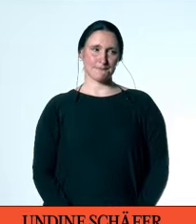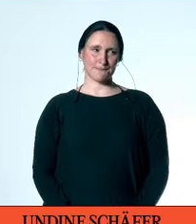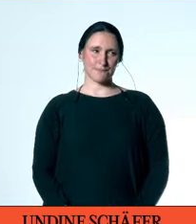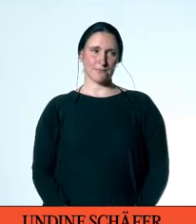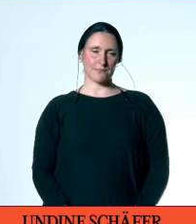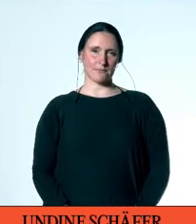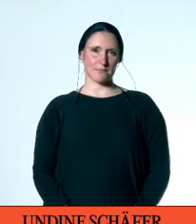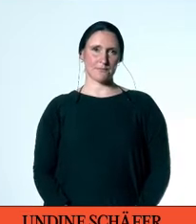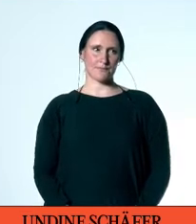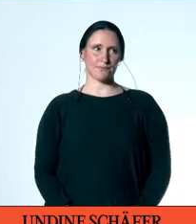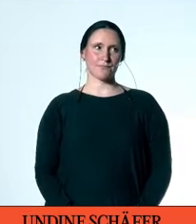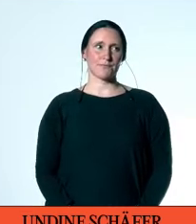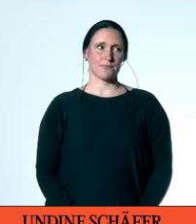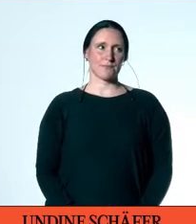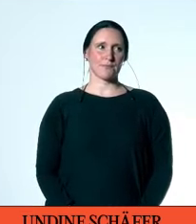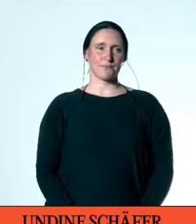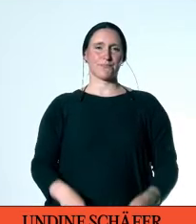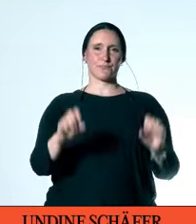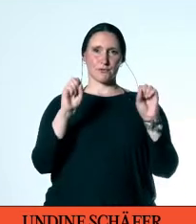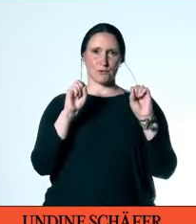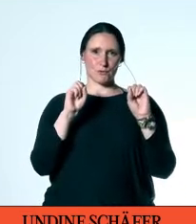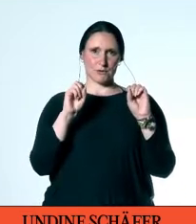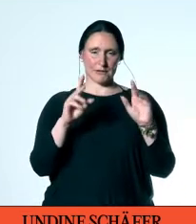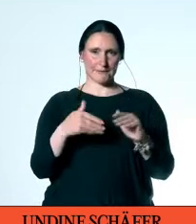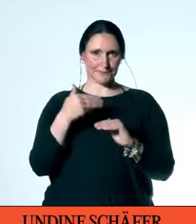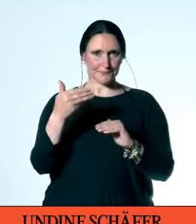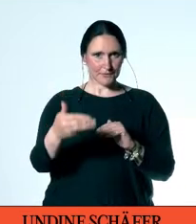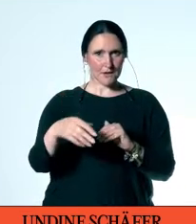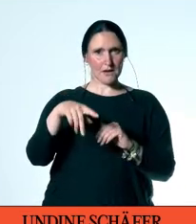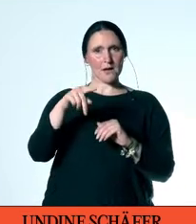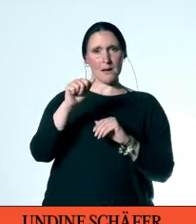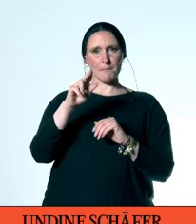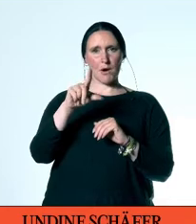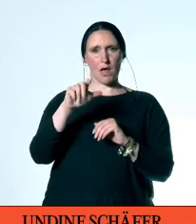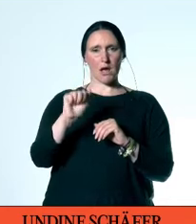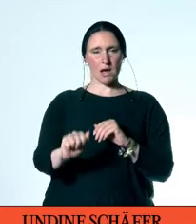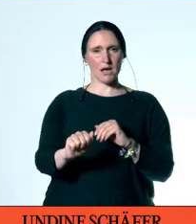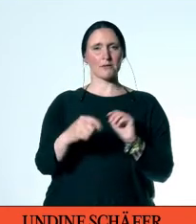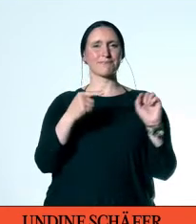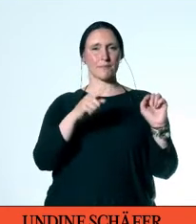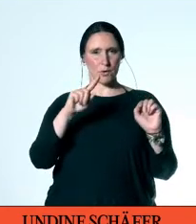Okay, so later Paula from Fundación Marea will join us.